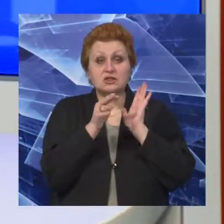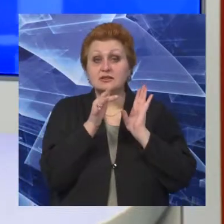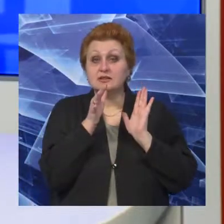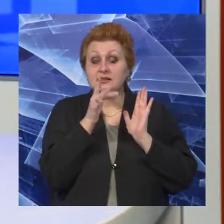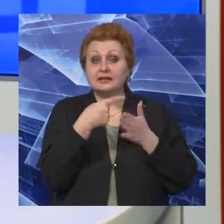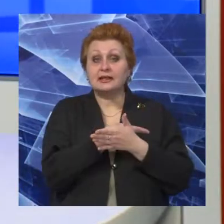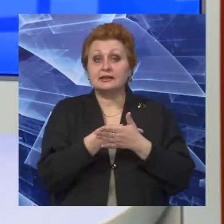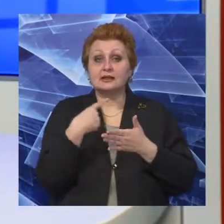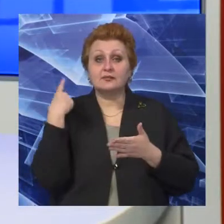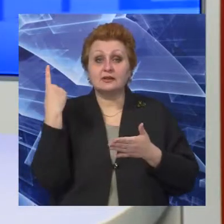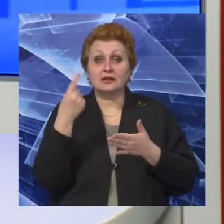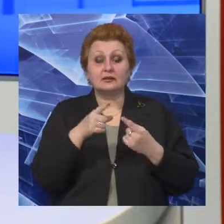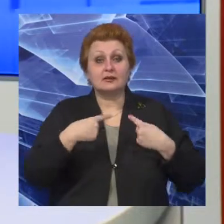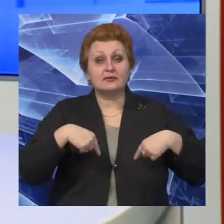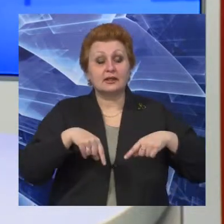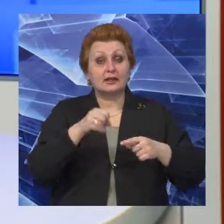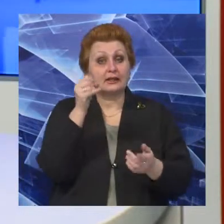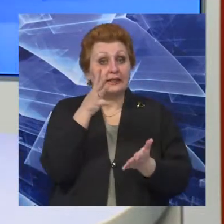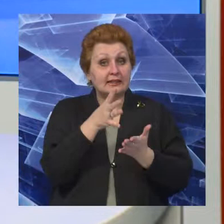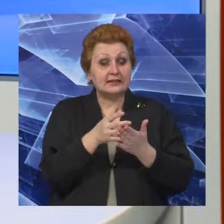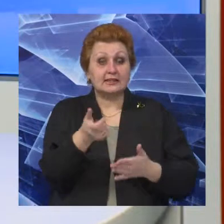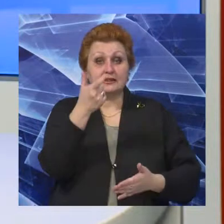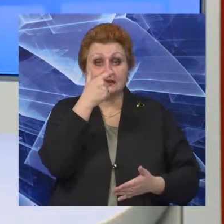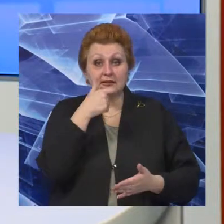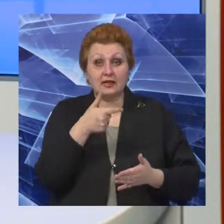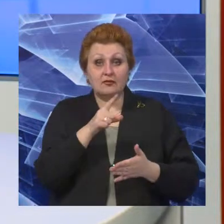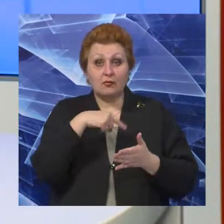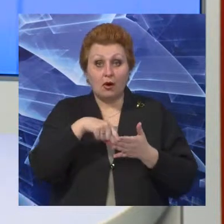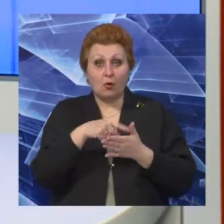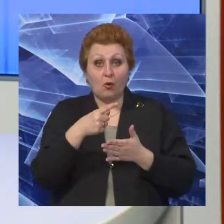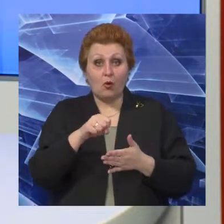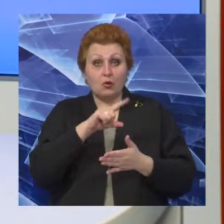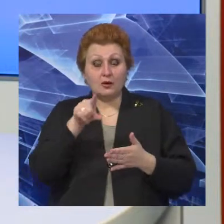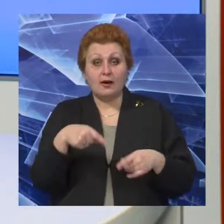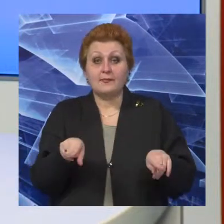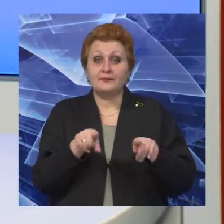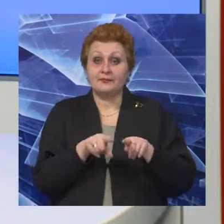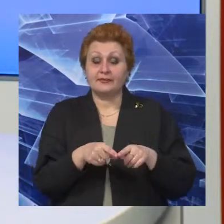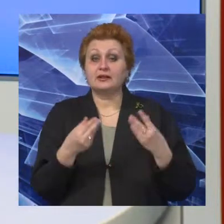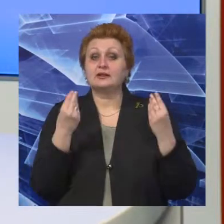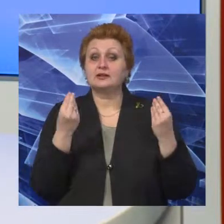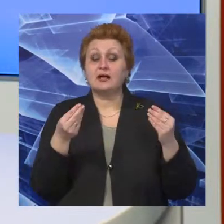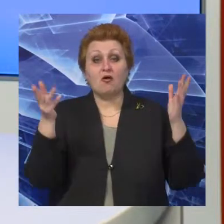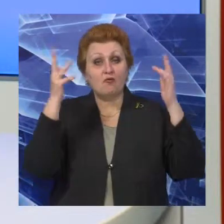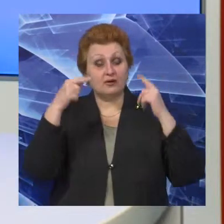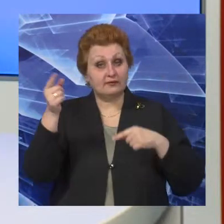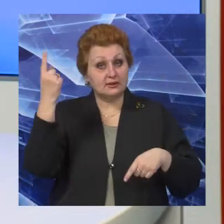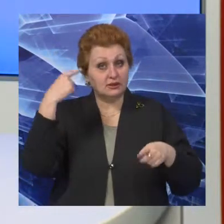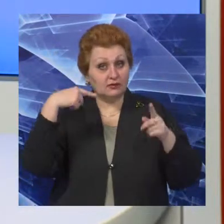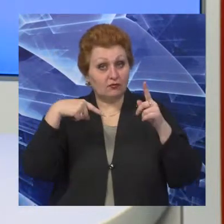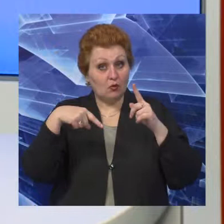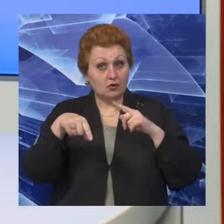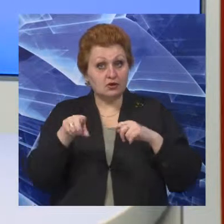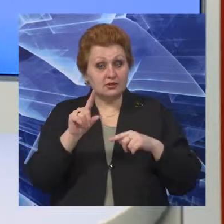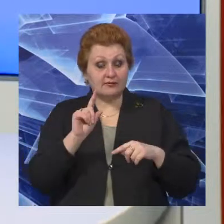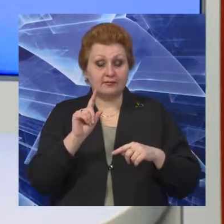дня основания отметило одно из главных предприятий краевого центра – Ставрополь-Горгаз. Праздничные торжества по этому случаю прошли во Дворце детского